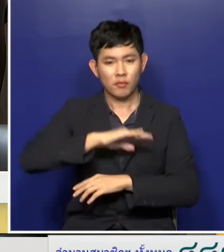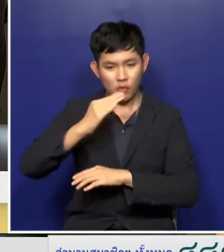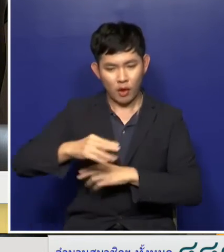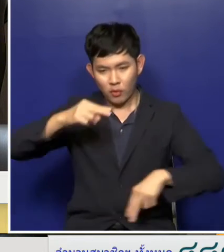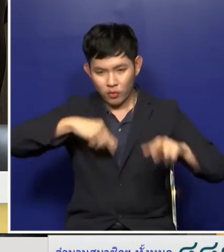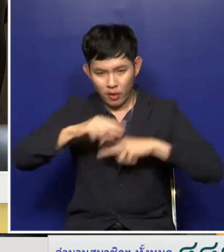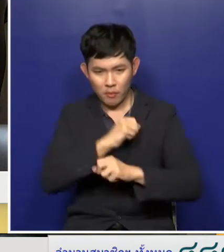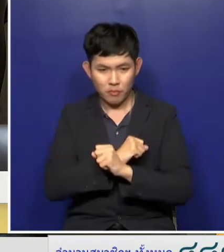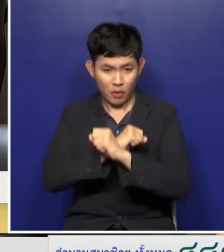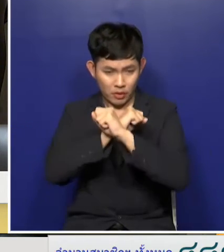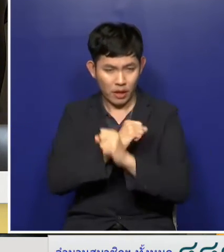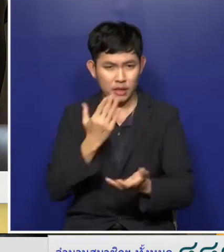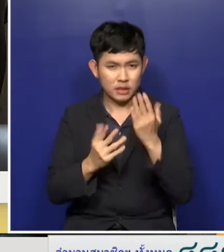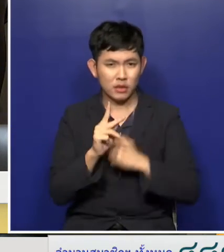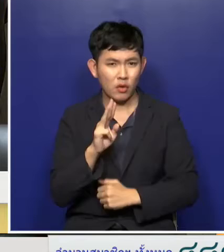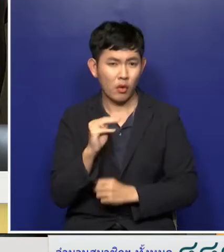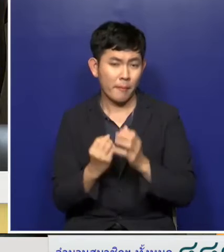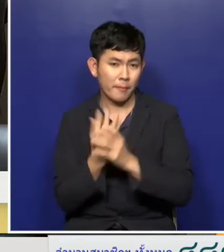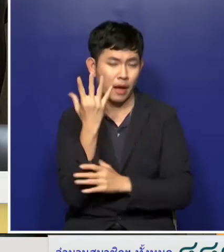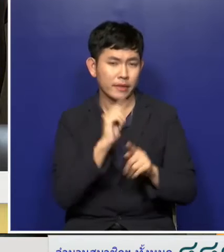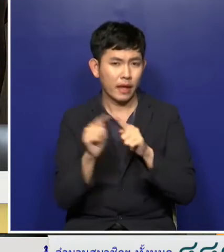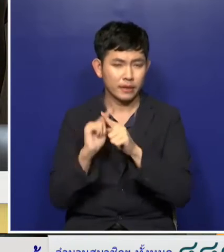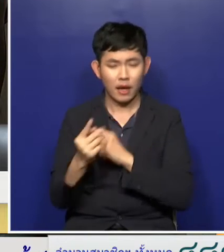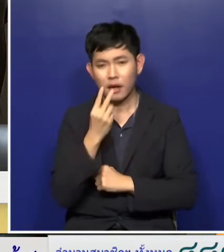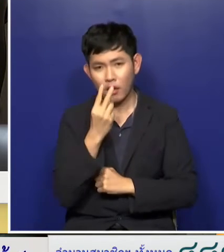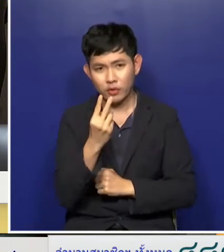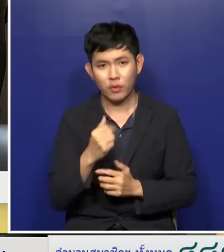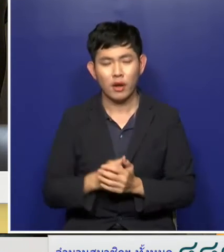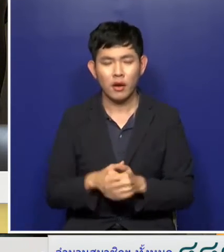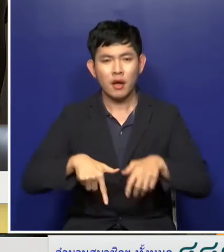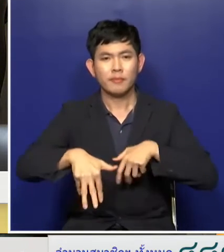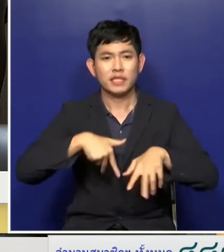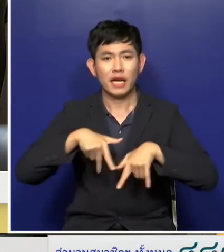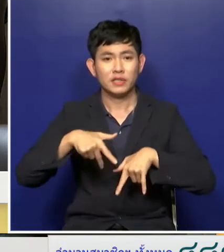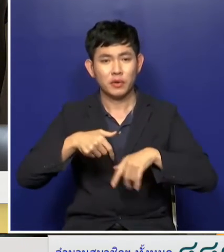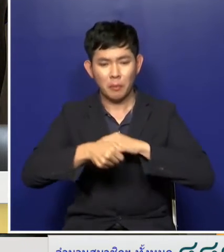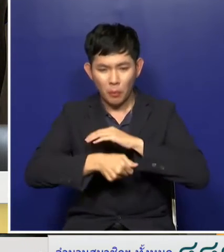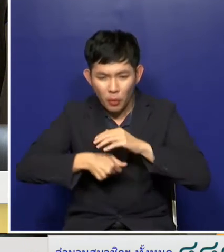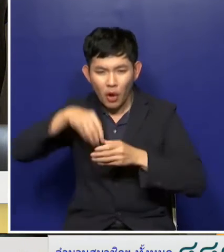ร